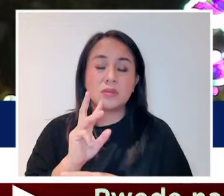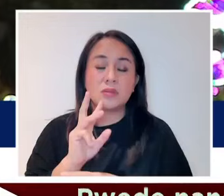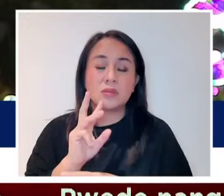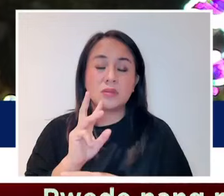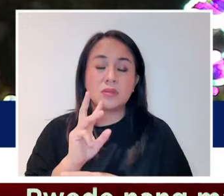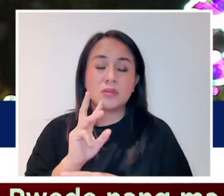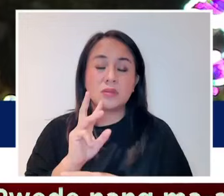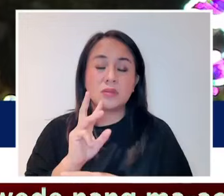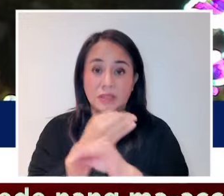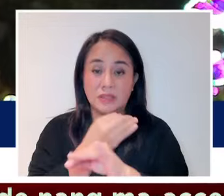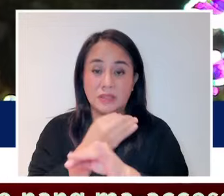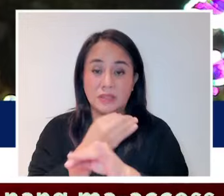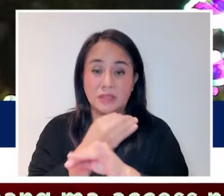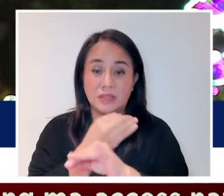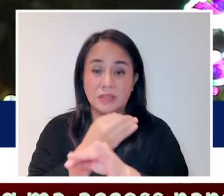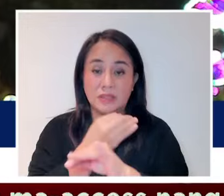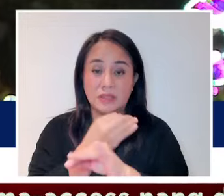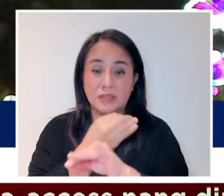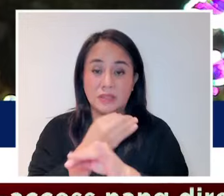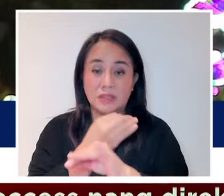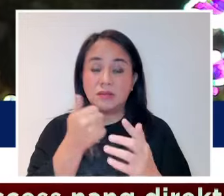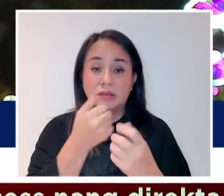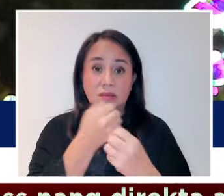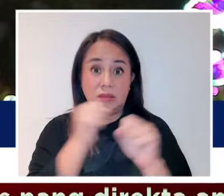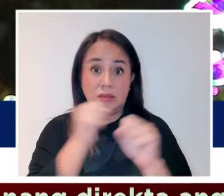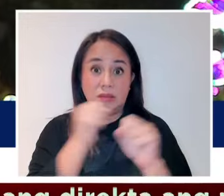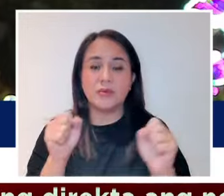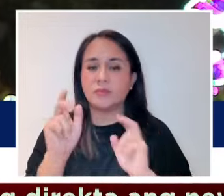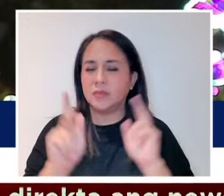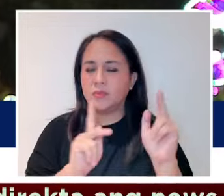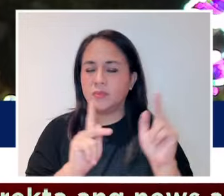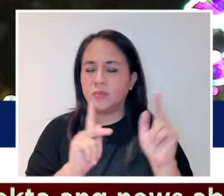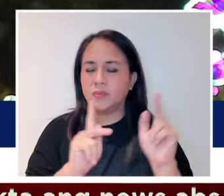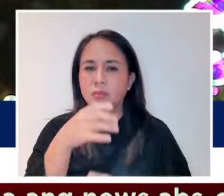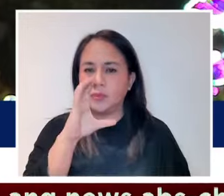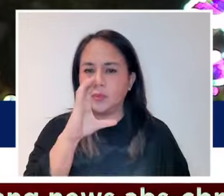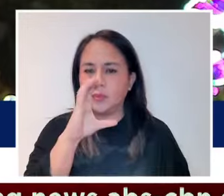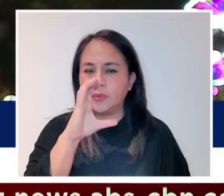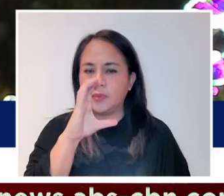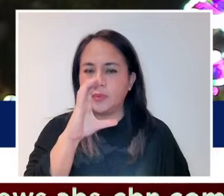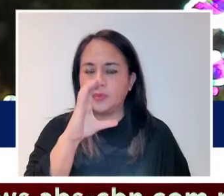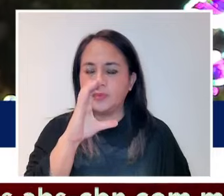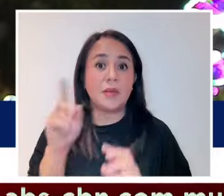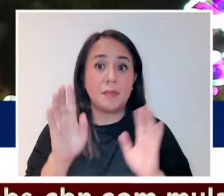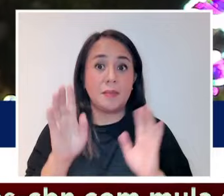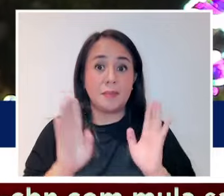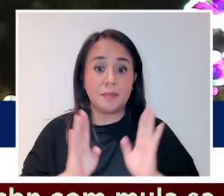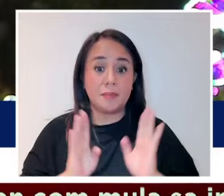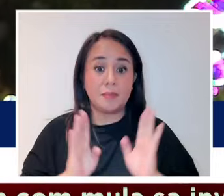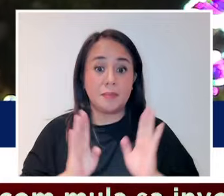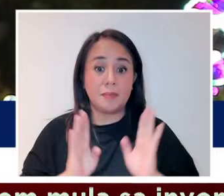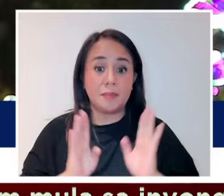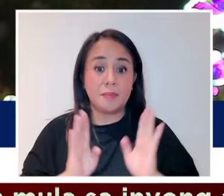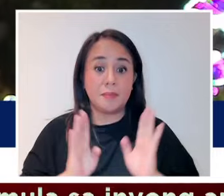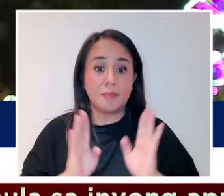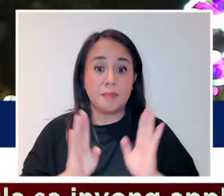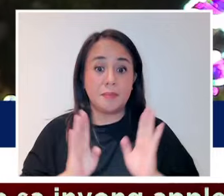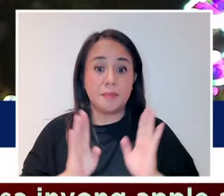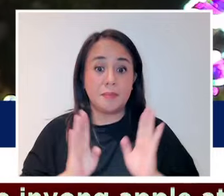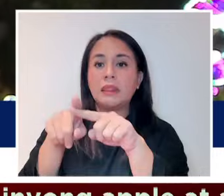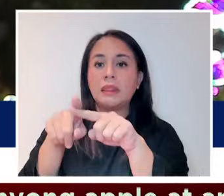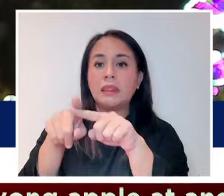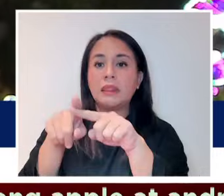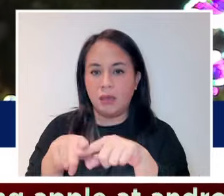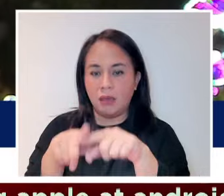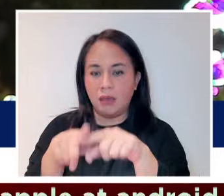yung mga residente. Sabi naman ng mga nakausap naming Baguio residents, talagang depende sa lifestyle o sa nakasanayan nila yung